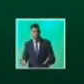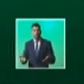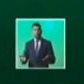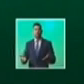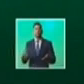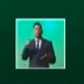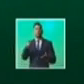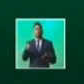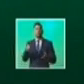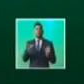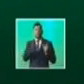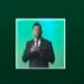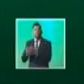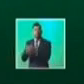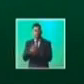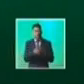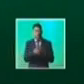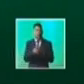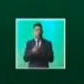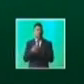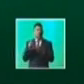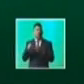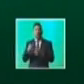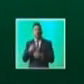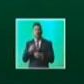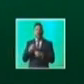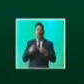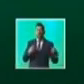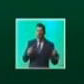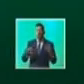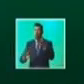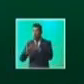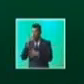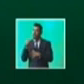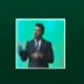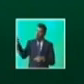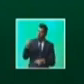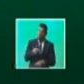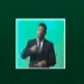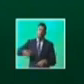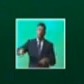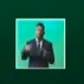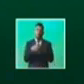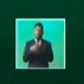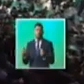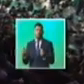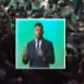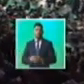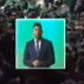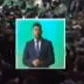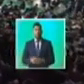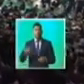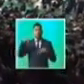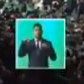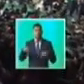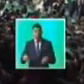Πίσω από τις κάμερες δεν νομίζω, αλλά εν πάση περιπτώσει το ΠΑΣΟΚ έχει ήδη, είναι πρώτο κόμμα, το πρώτο κόμμα το οποίο έχει δώσει προς διαβούλευση το πρόγραμμά του.